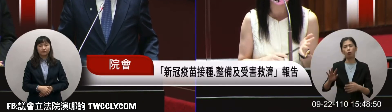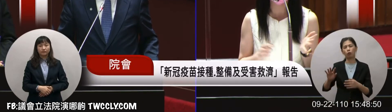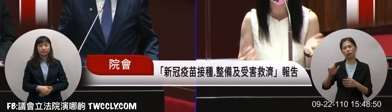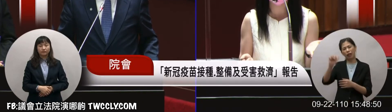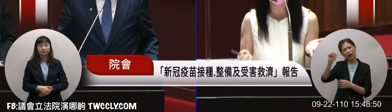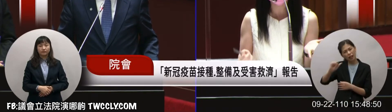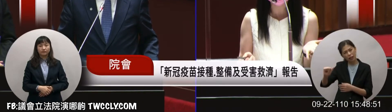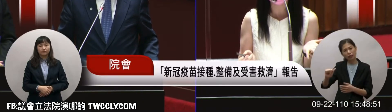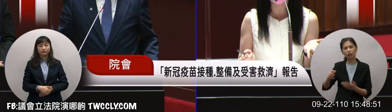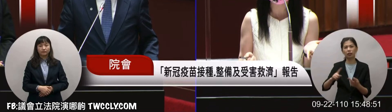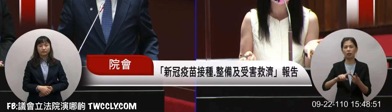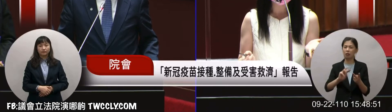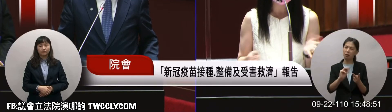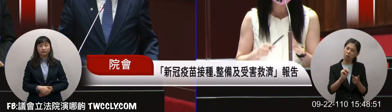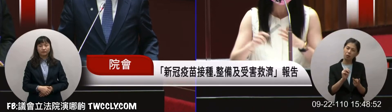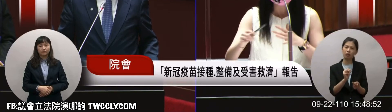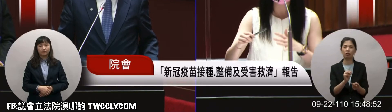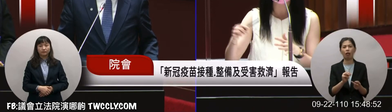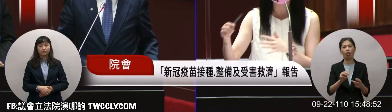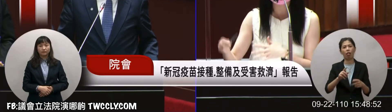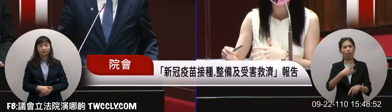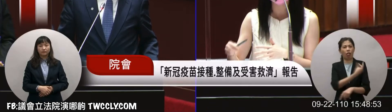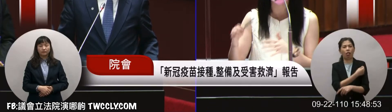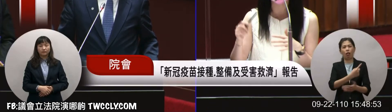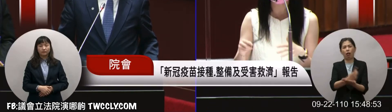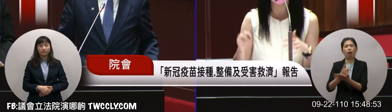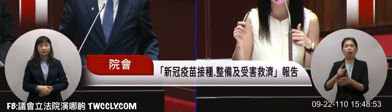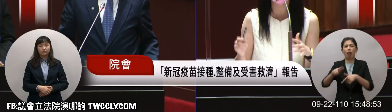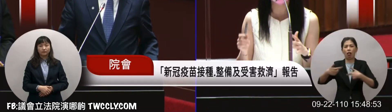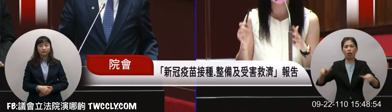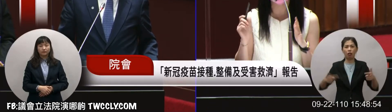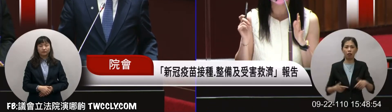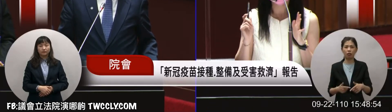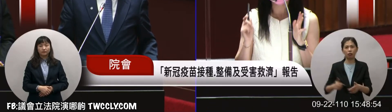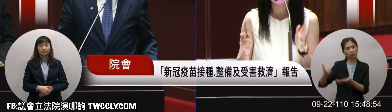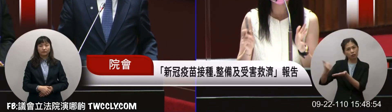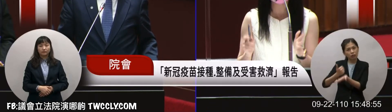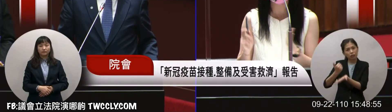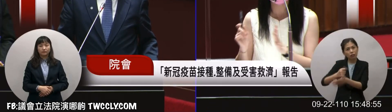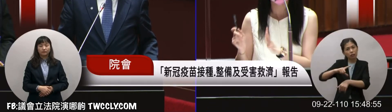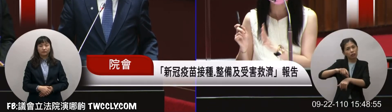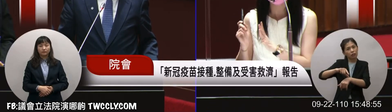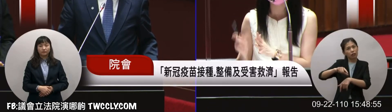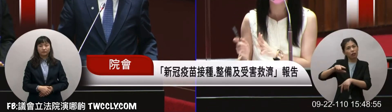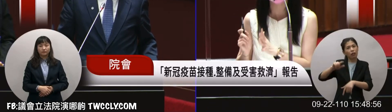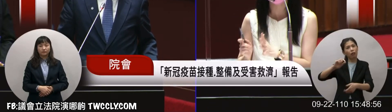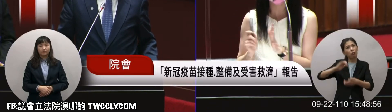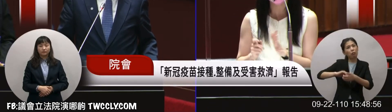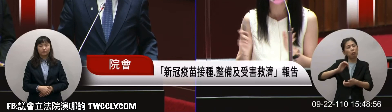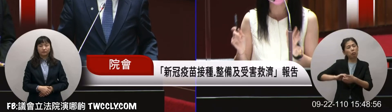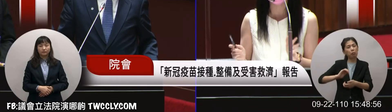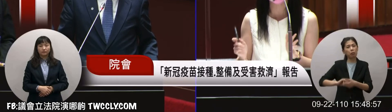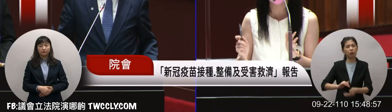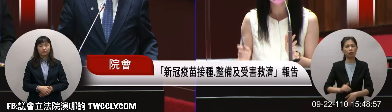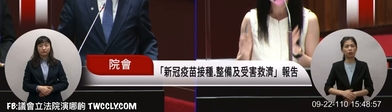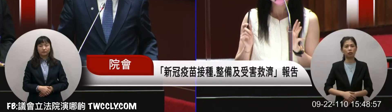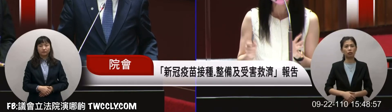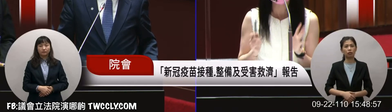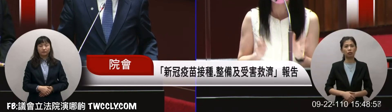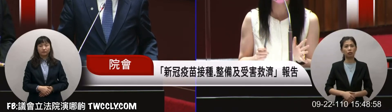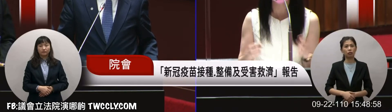AZ， 有的人打的是莫德纳，每一个疫苗它的到货跟它实际上的这个施打的数量都不一样，状况也不